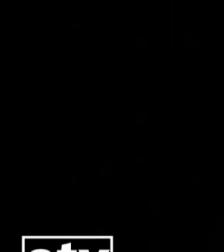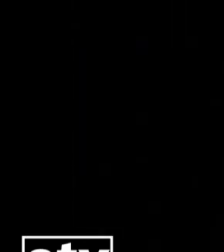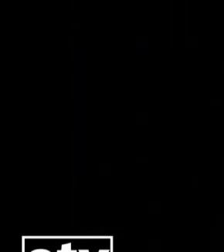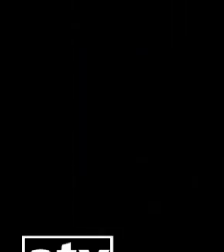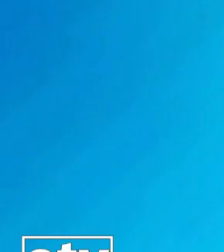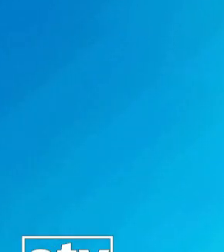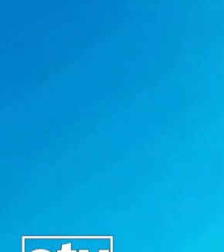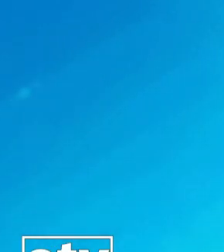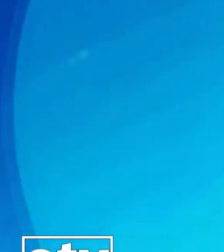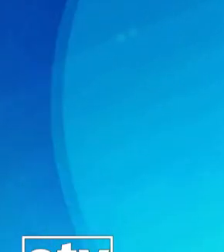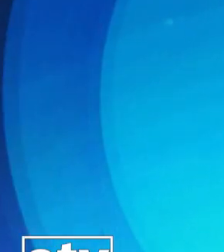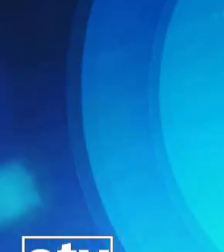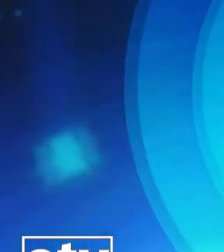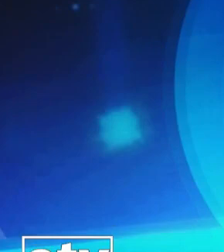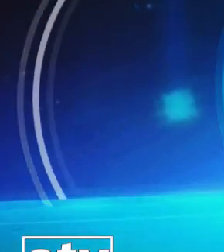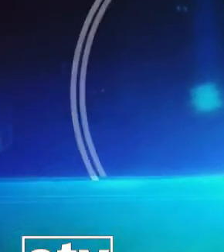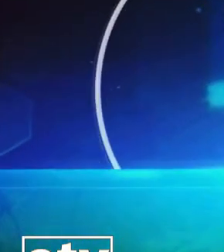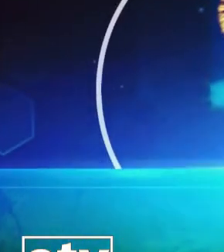የሚተማመኑበት ባንክ።